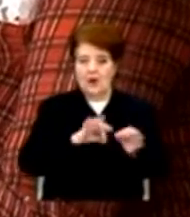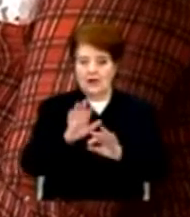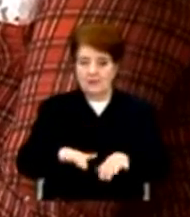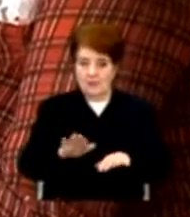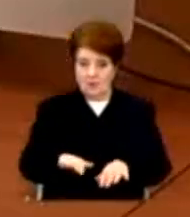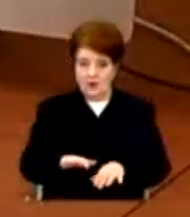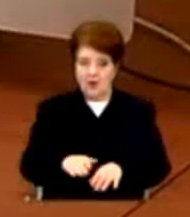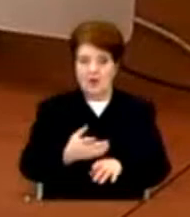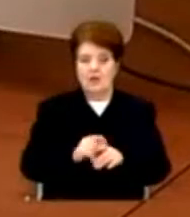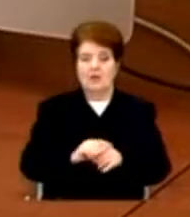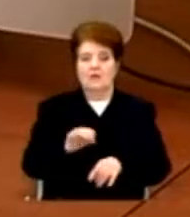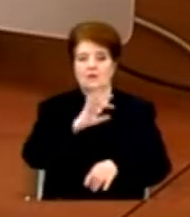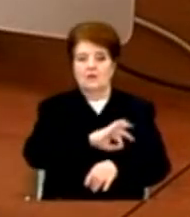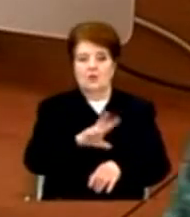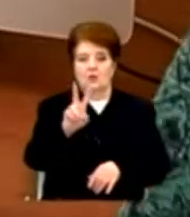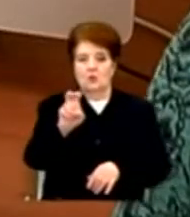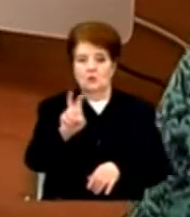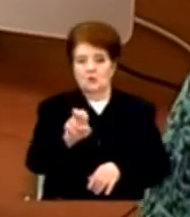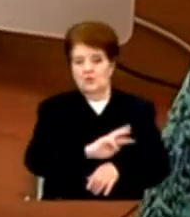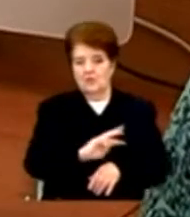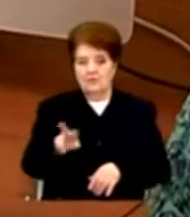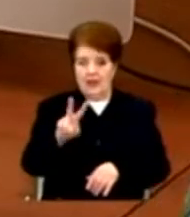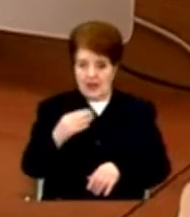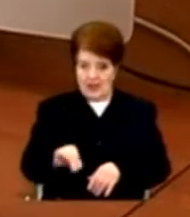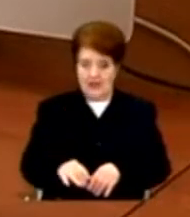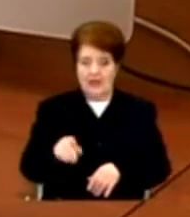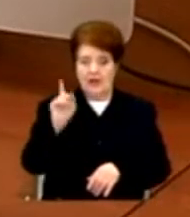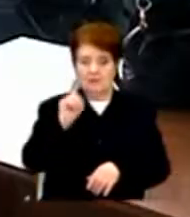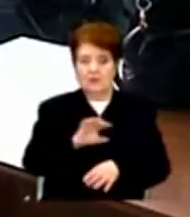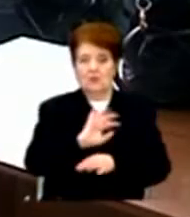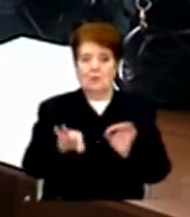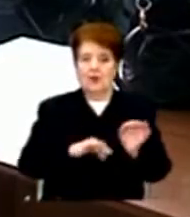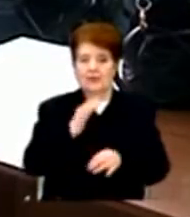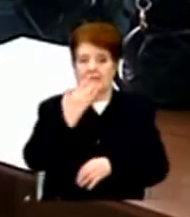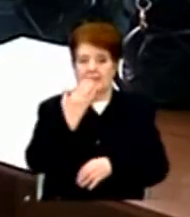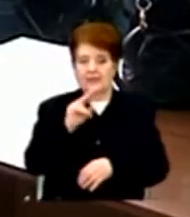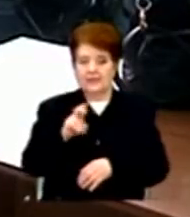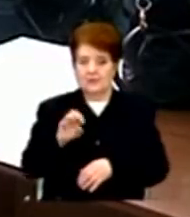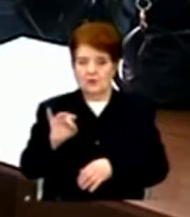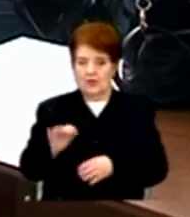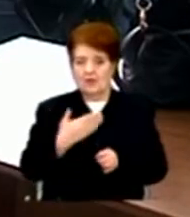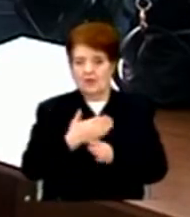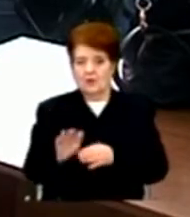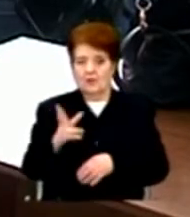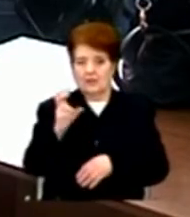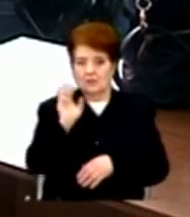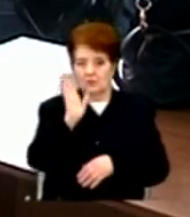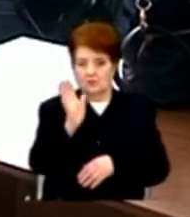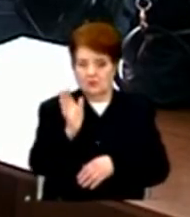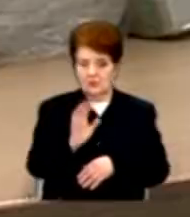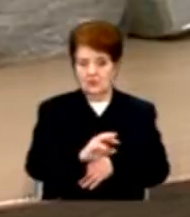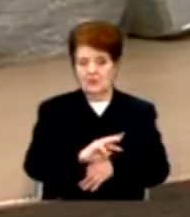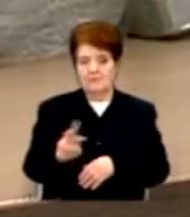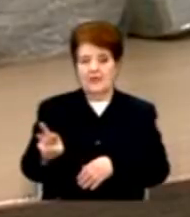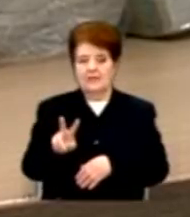vor putea beneficia de un grant de până la 200.000 de lei, iar pentru proiectele internaționale vor fi alocate până la 350.000